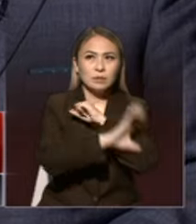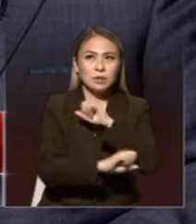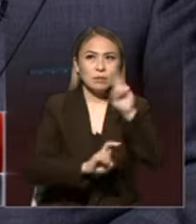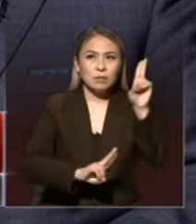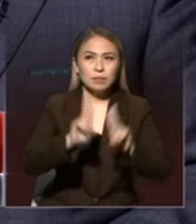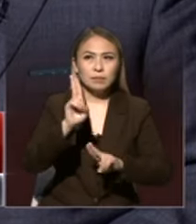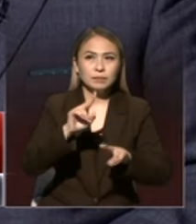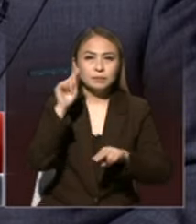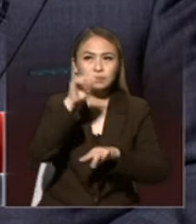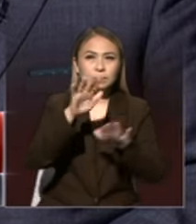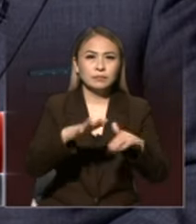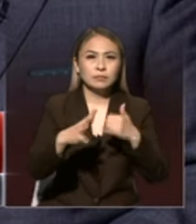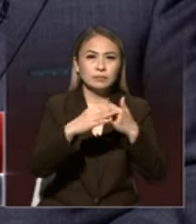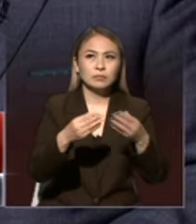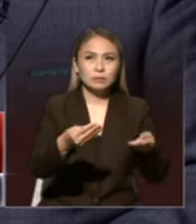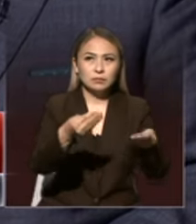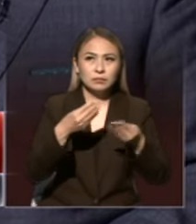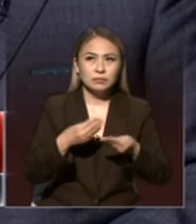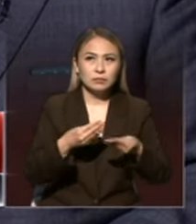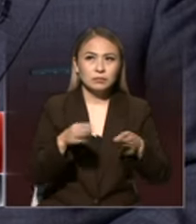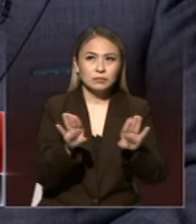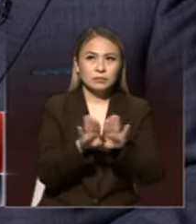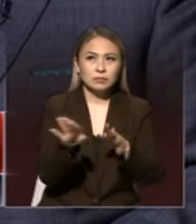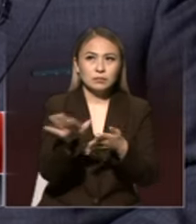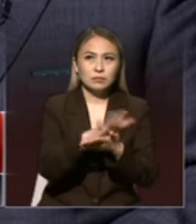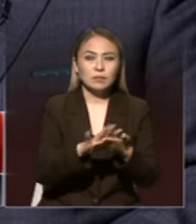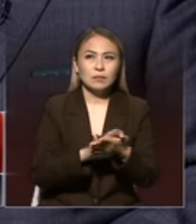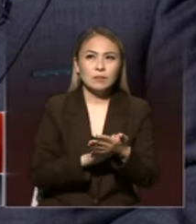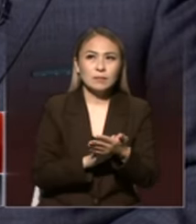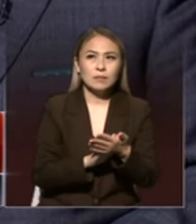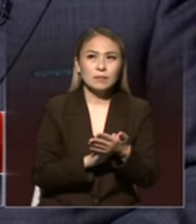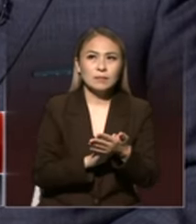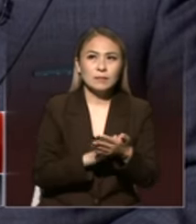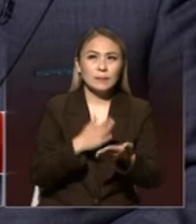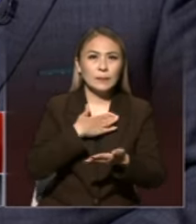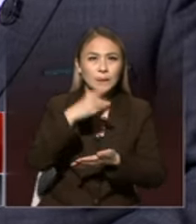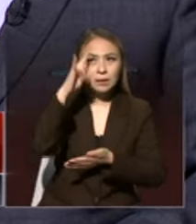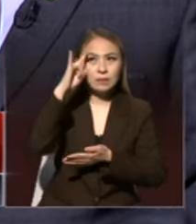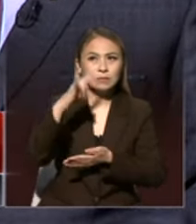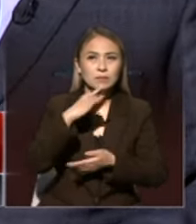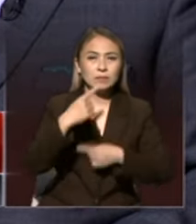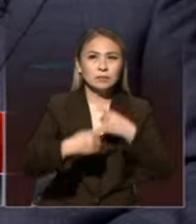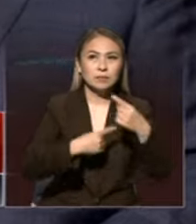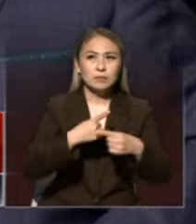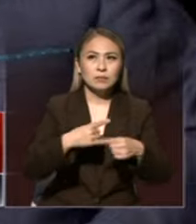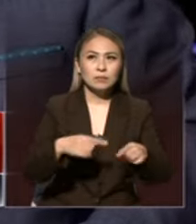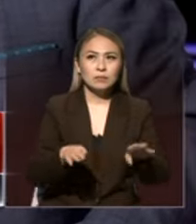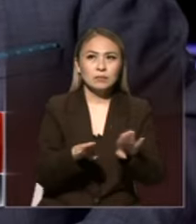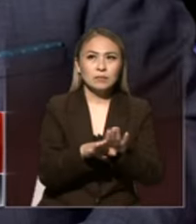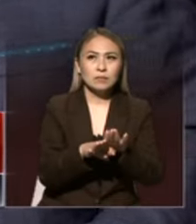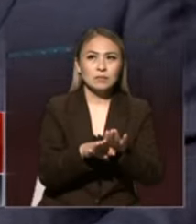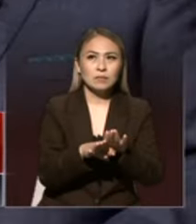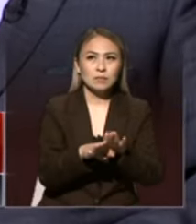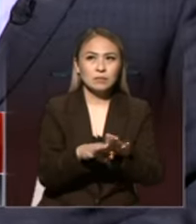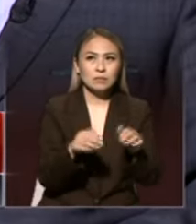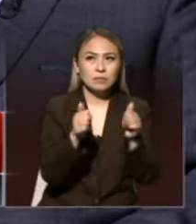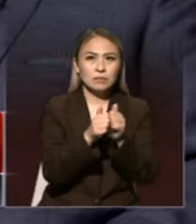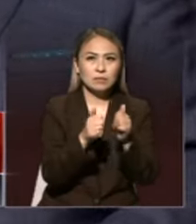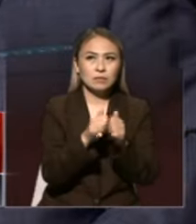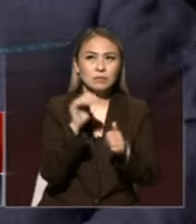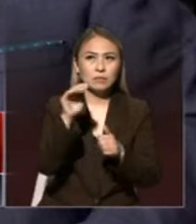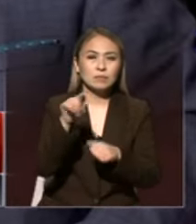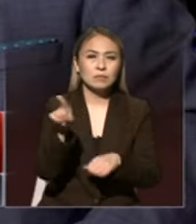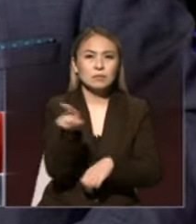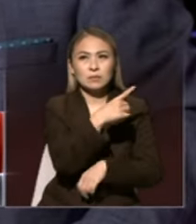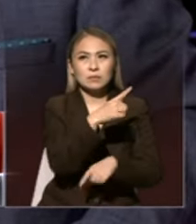айтам. Ана жерді бізге алып бермесеңіз, сен бірінші заявление жаз дейді. А мен қазақпын ғой. Атамның тәрбиесінен өскен баламын. Мен көршімін барып айта алмаймын. Е,